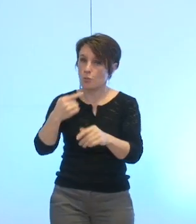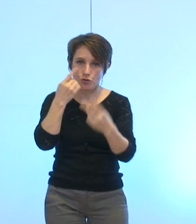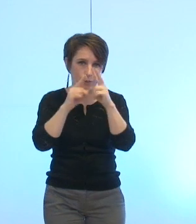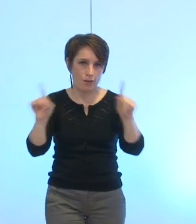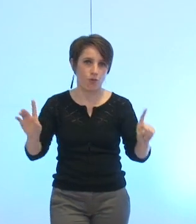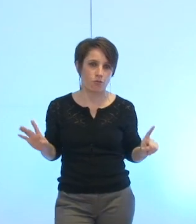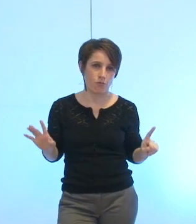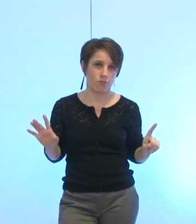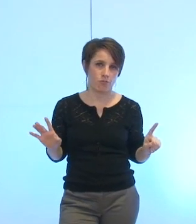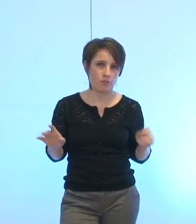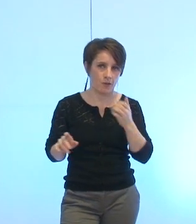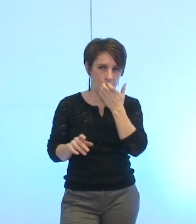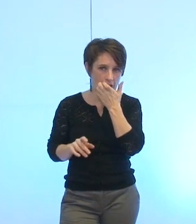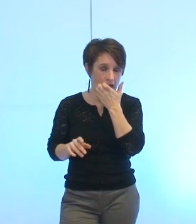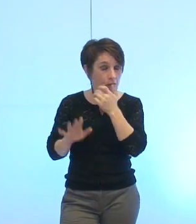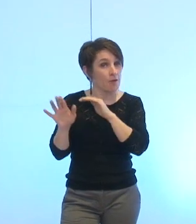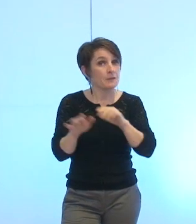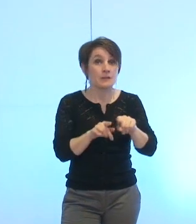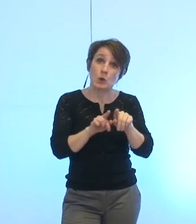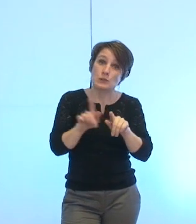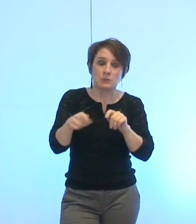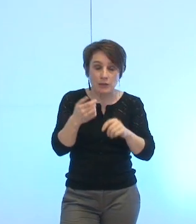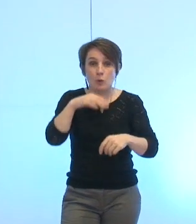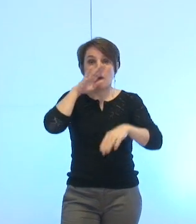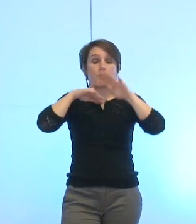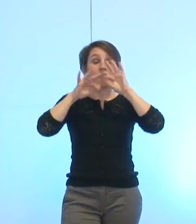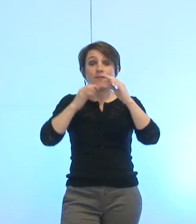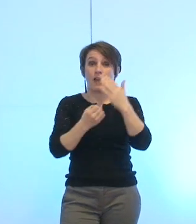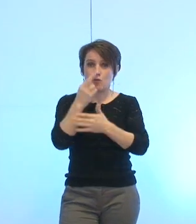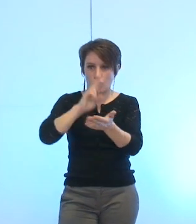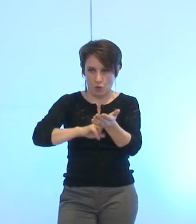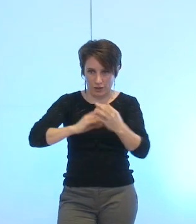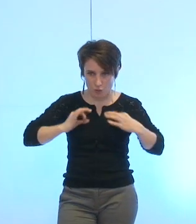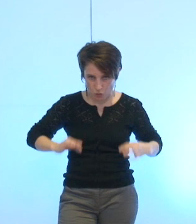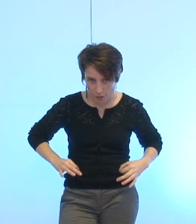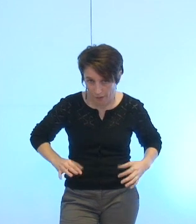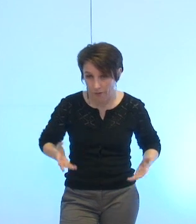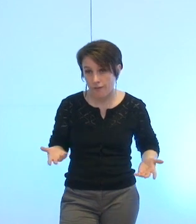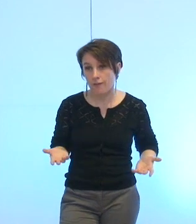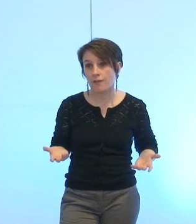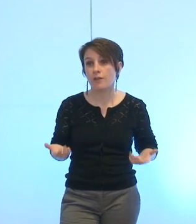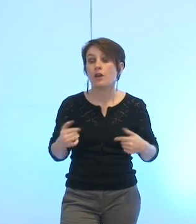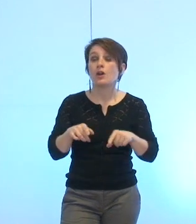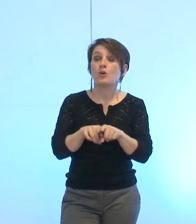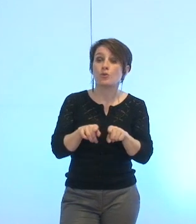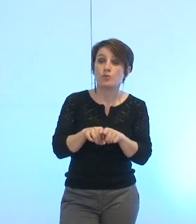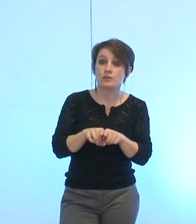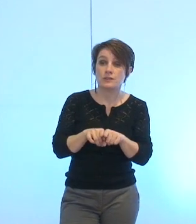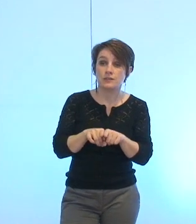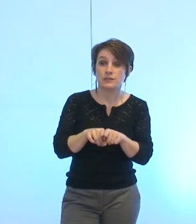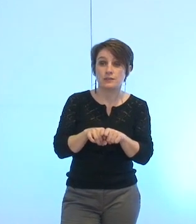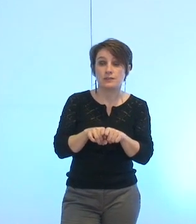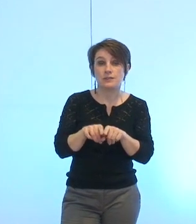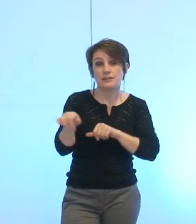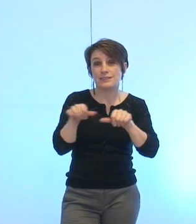l'impact des nouveaux rythmes scolaires je voudrais ai aussi insister sur la contribution de la ville de Grenoble en faveur des dispositifs